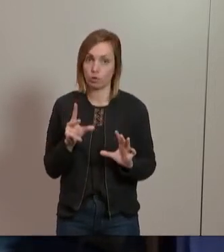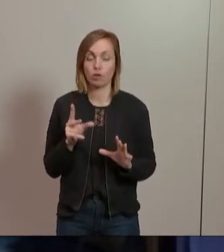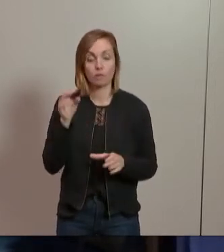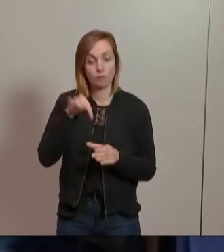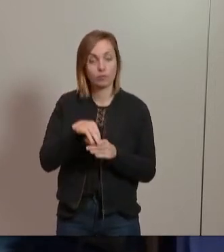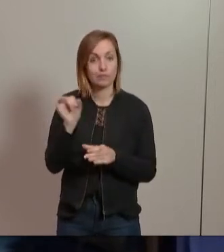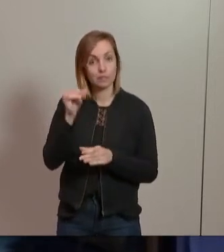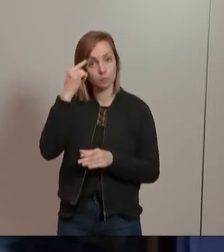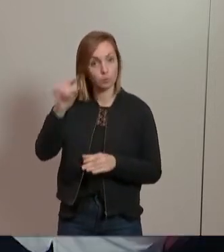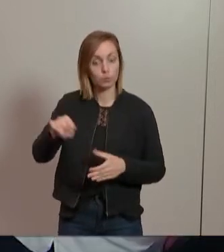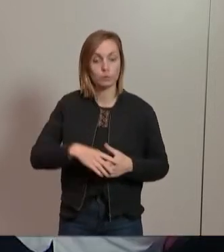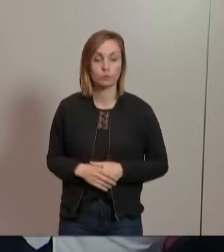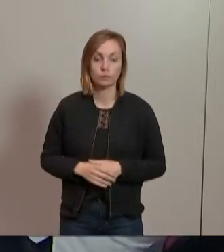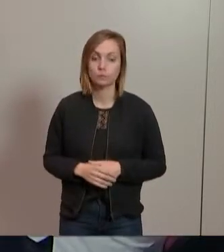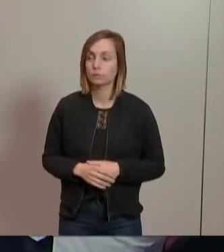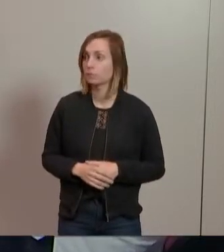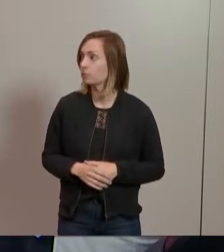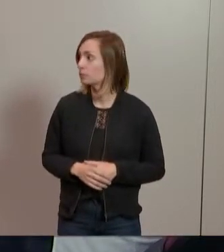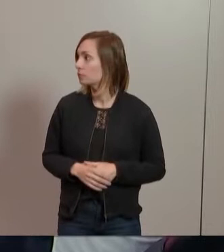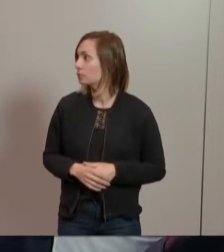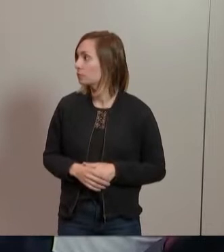au vote. Qui est pour ?